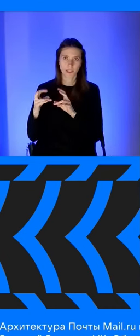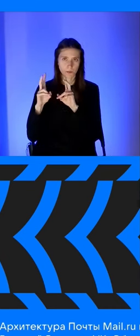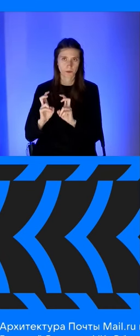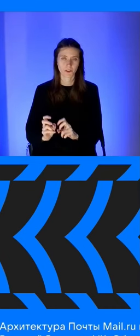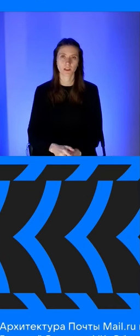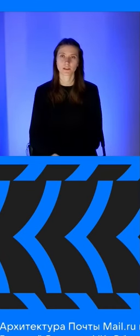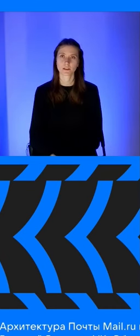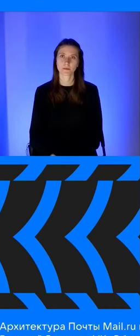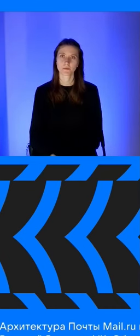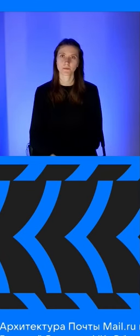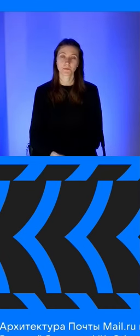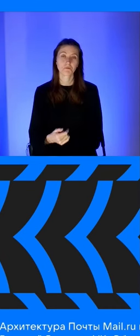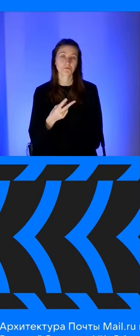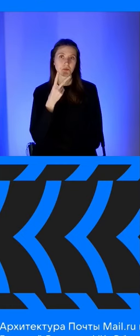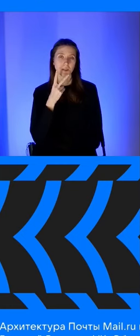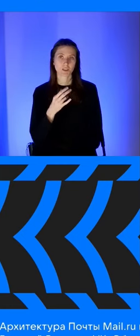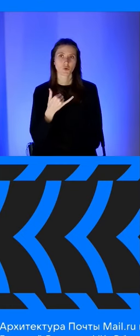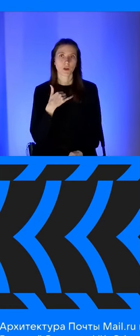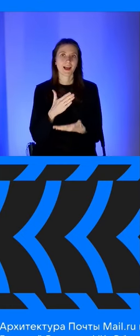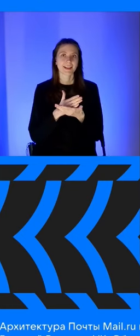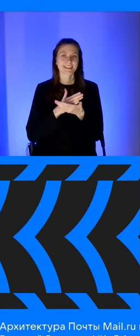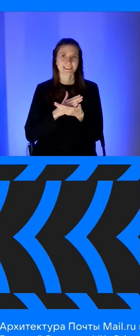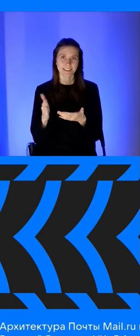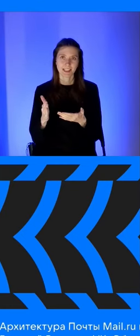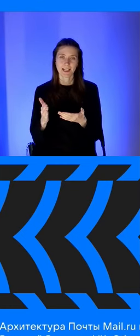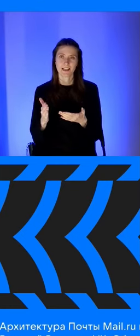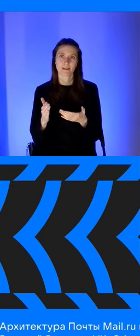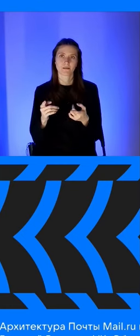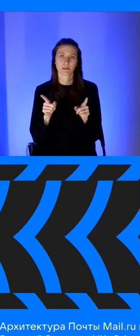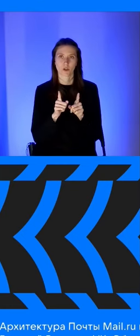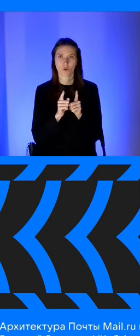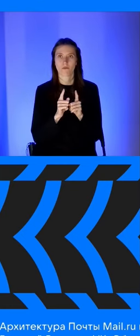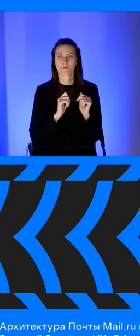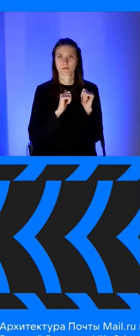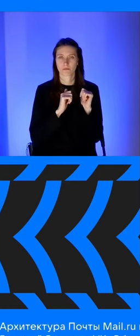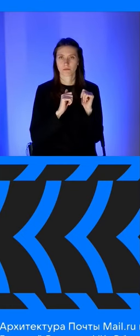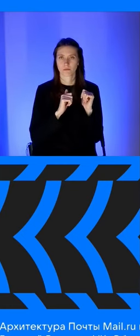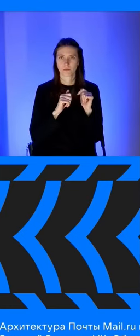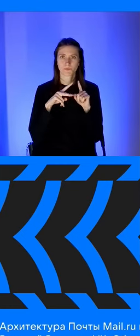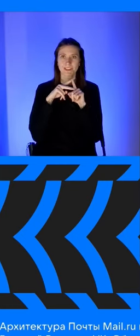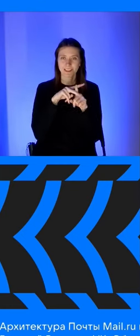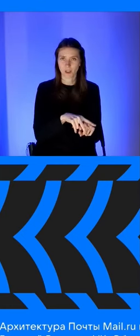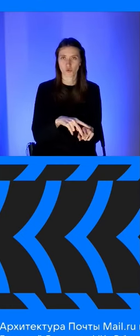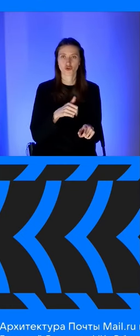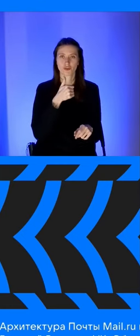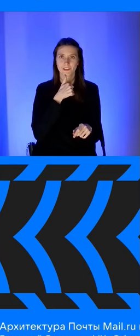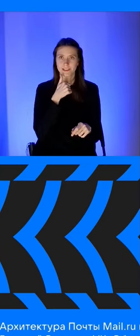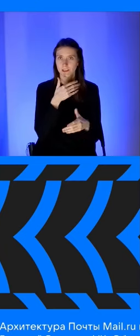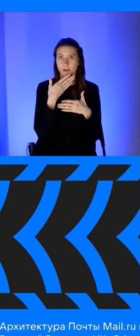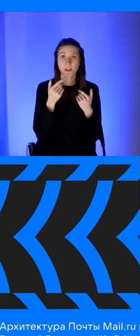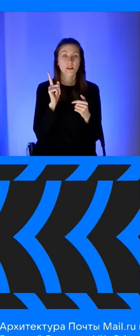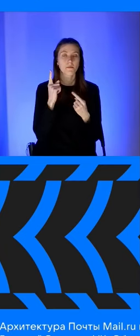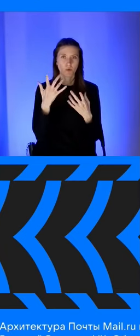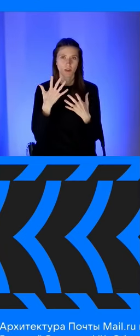Смотрите, у нас как такового отдельного как класса нагрузочного тестирования нету. Понятно, когда мы разрабатываем,